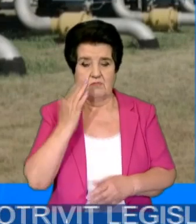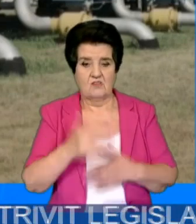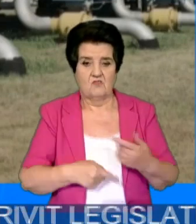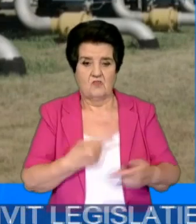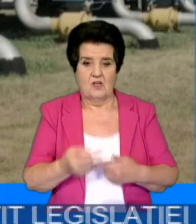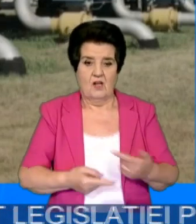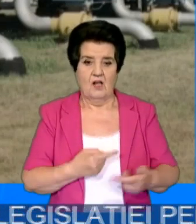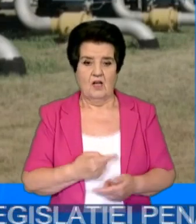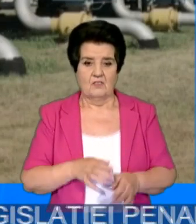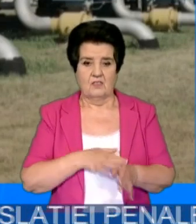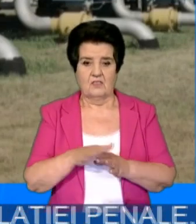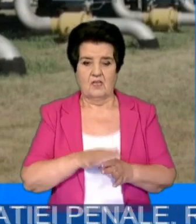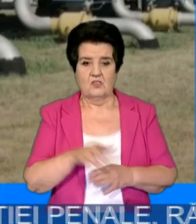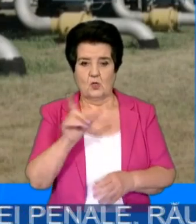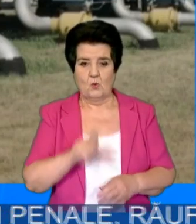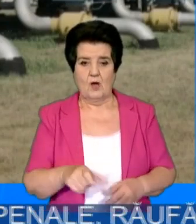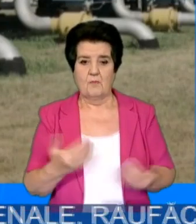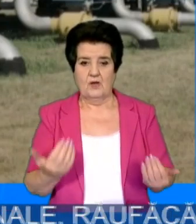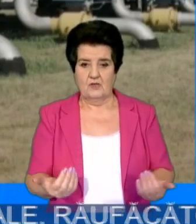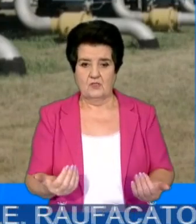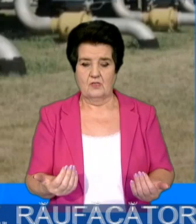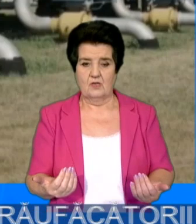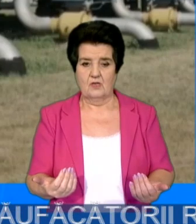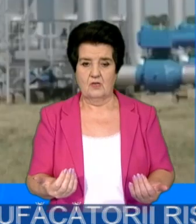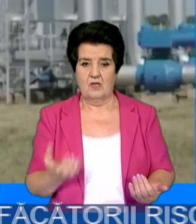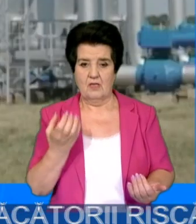întregi de oameni, dar eu cred că odată ce ei